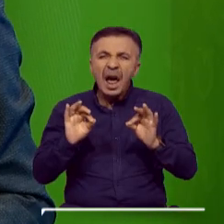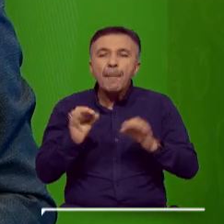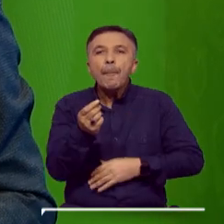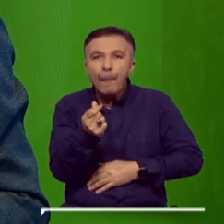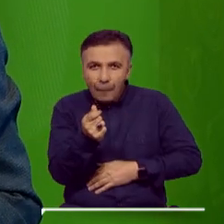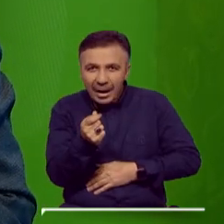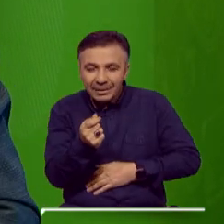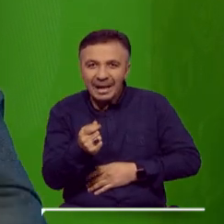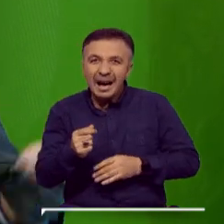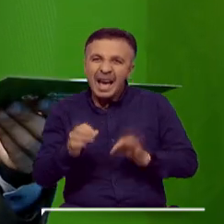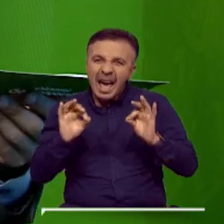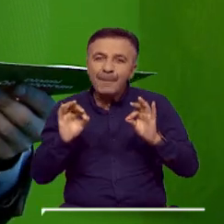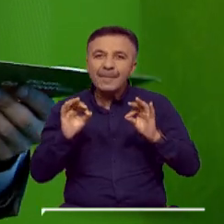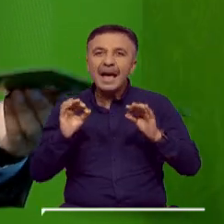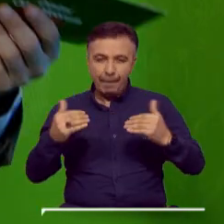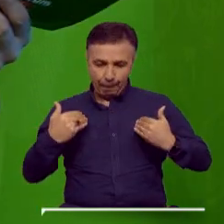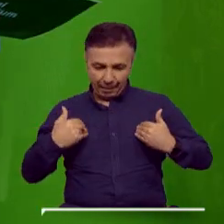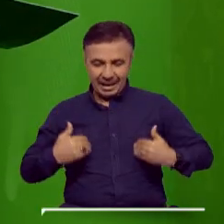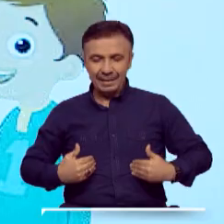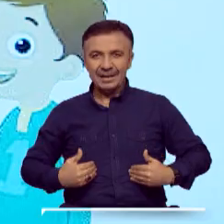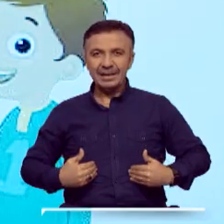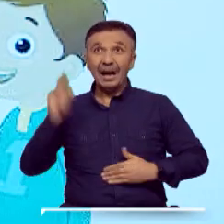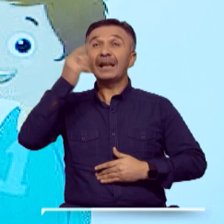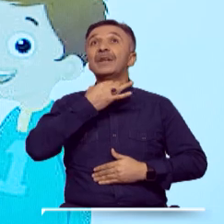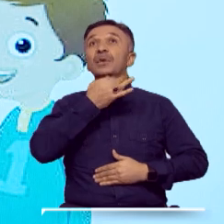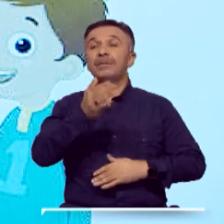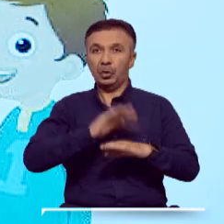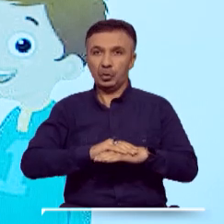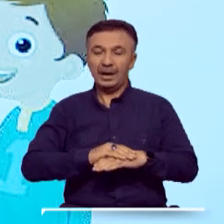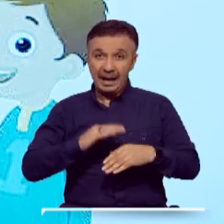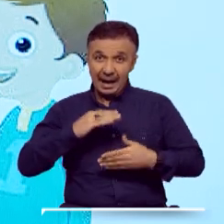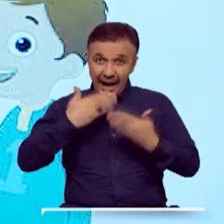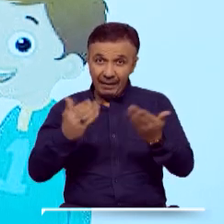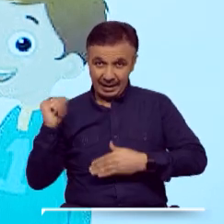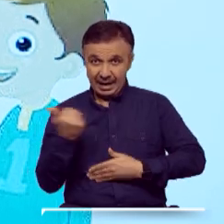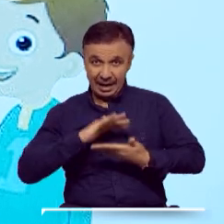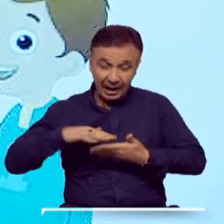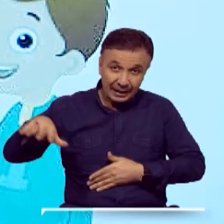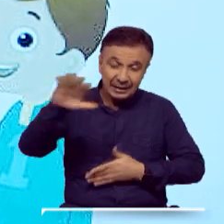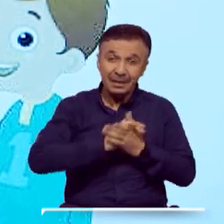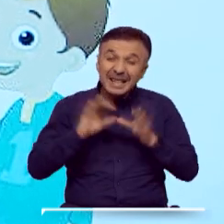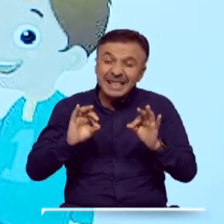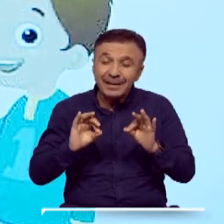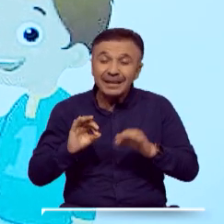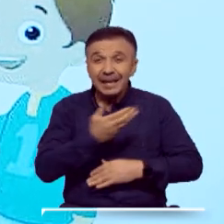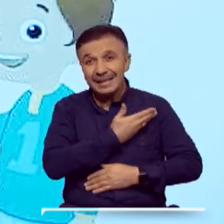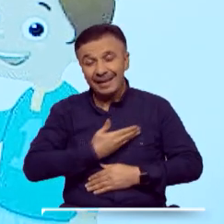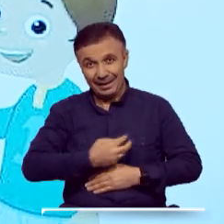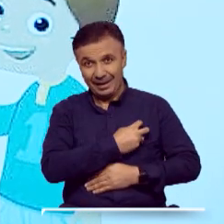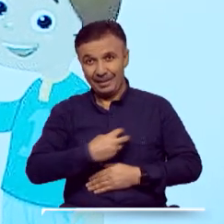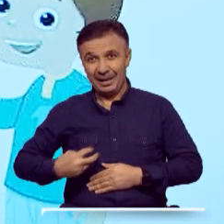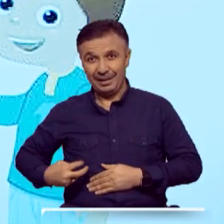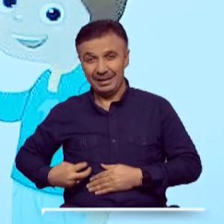paramızla hem bedenimizle şükretmiş oluruz. Evet değerli arkadaşlar, şimdi ise sevgili